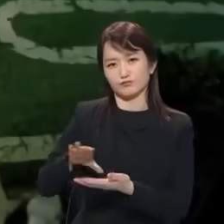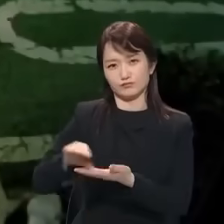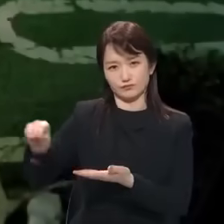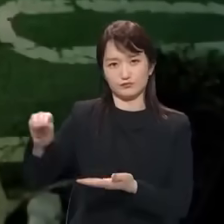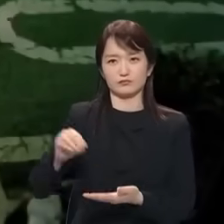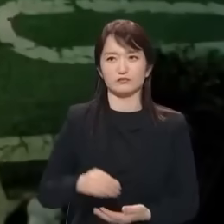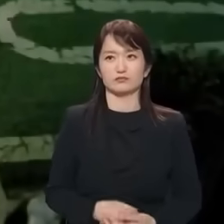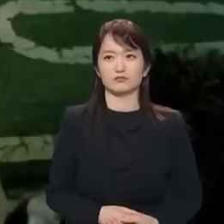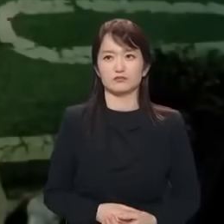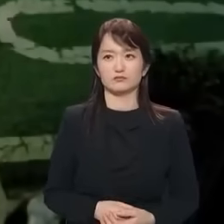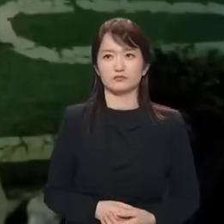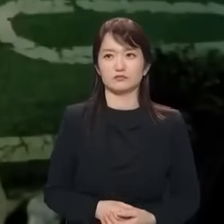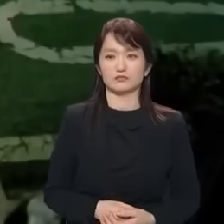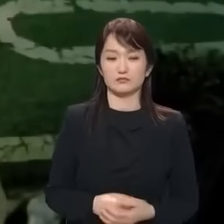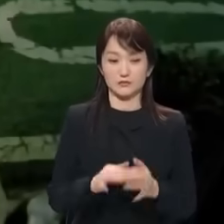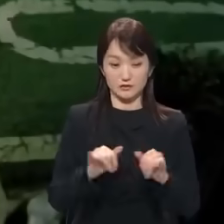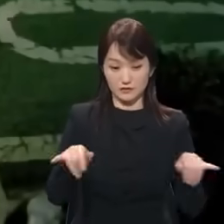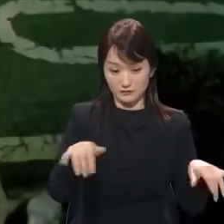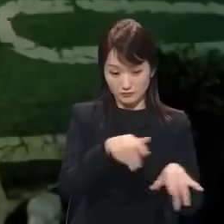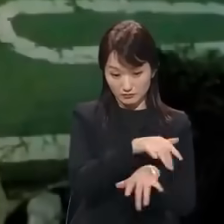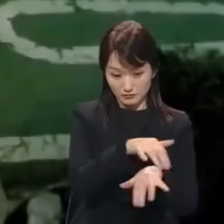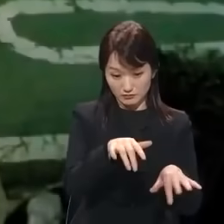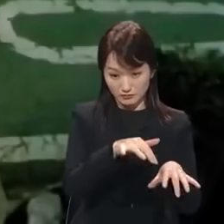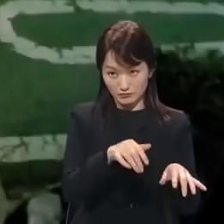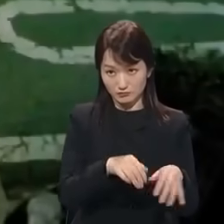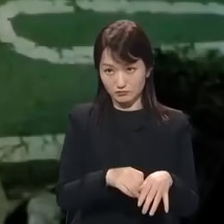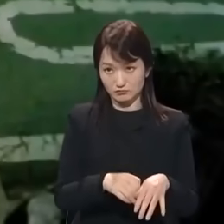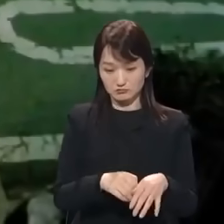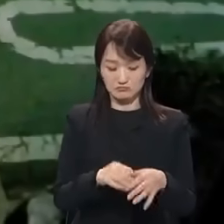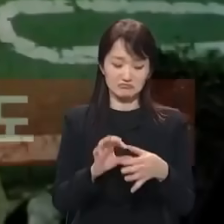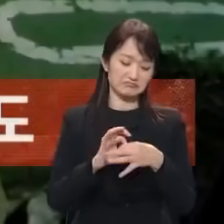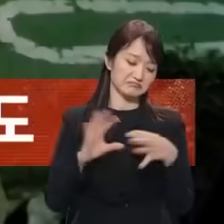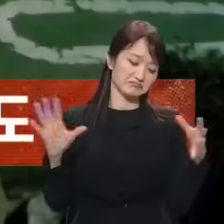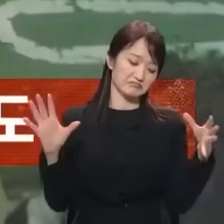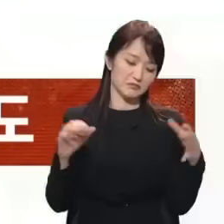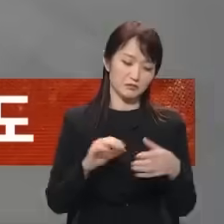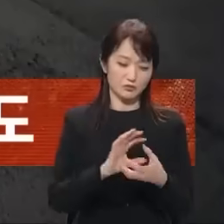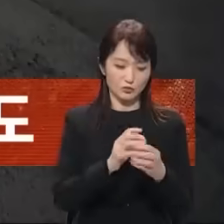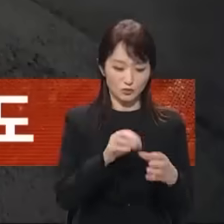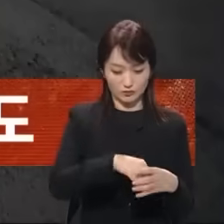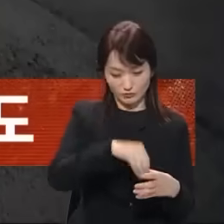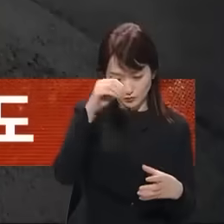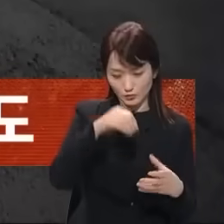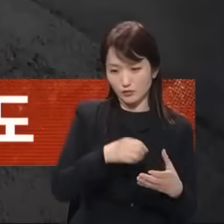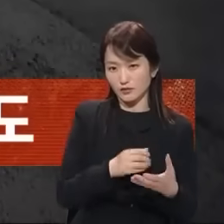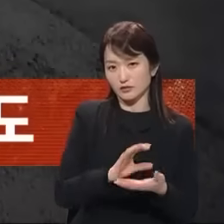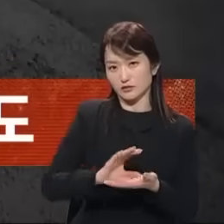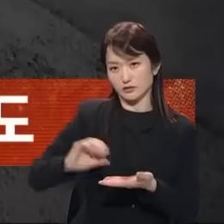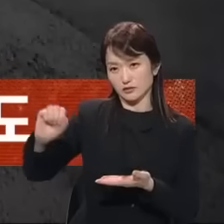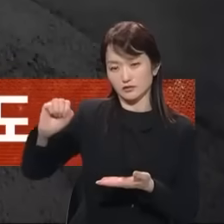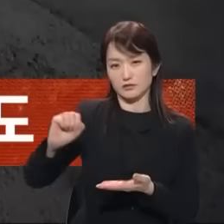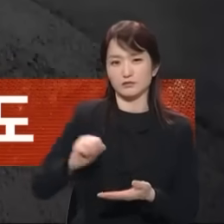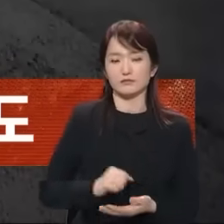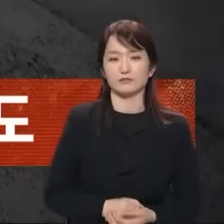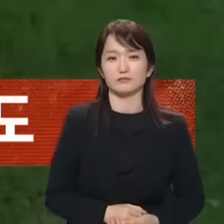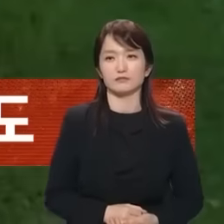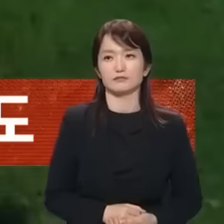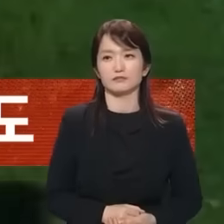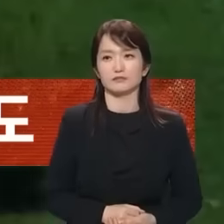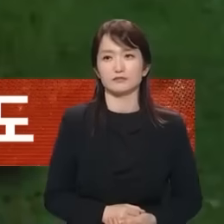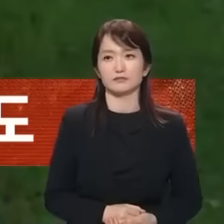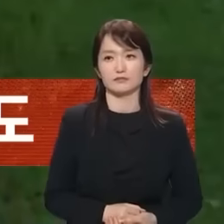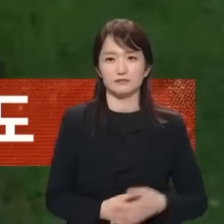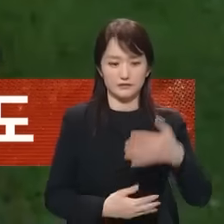자 사람들이 막지나 다니는데도 대놓고 뽑아갑니다 예 게다가 이게 처음이 아니었어요 사실이